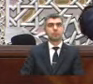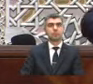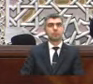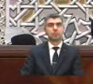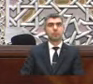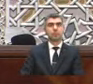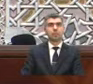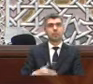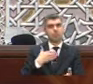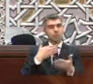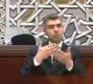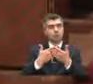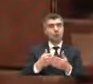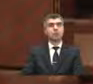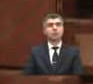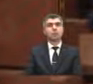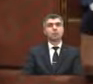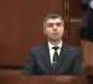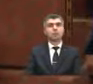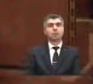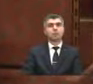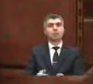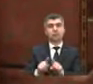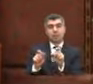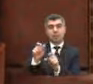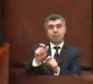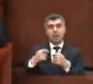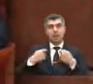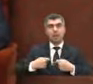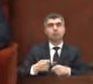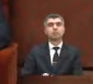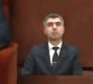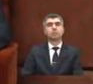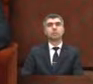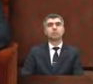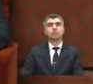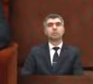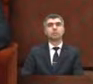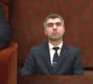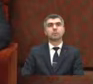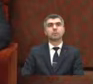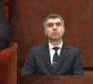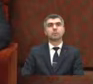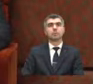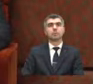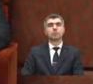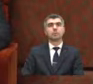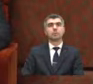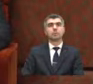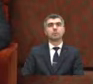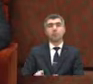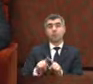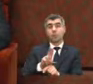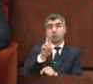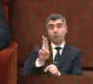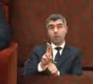شكرا السادة النواب المحترمون السيد الرئيس. شحال عندي الوقت؟ 3 سكوند. لا السؤال ديالك